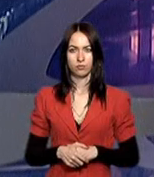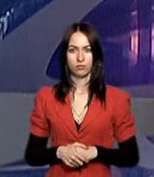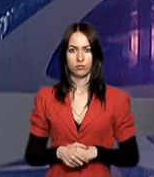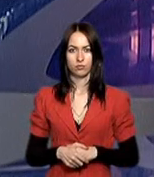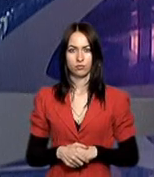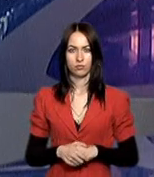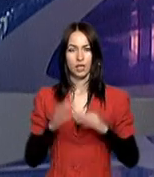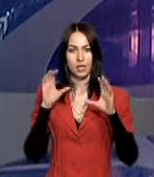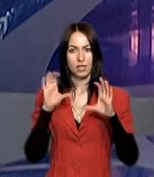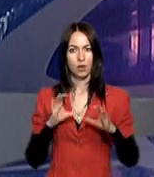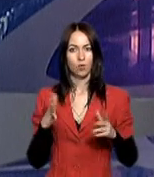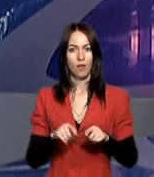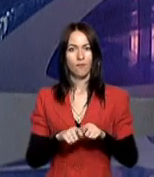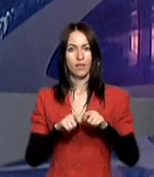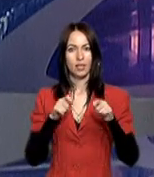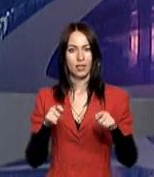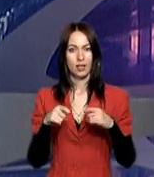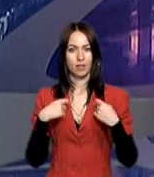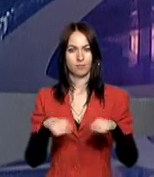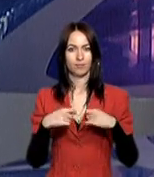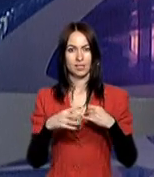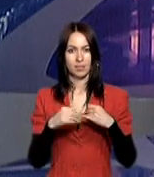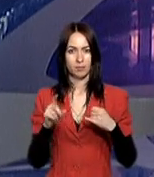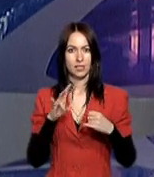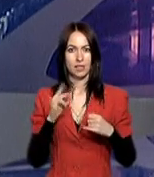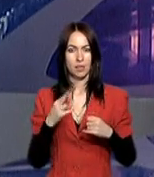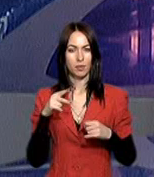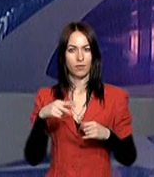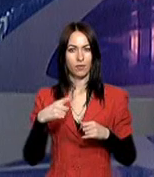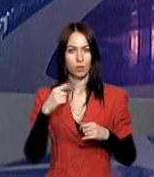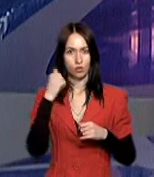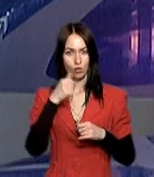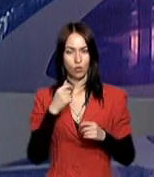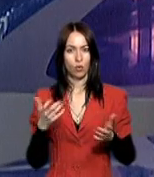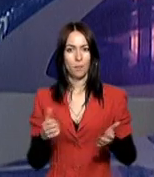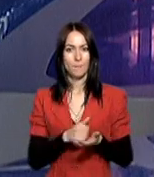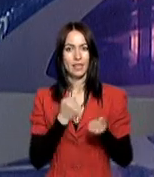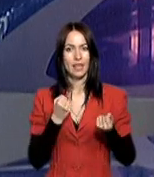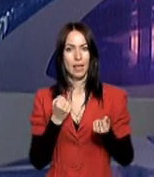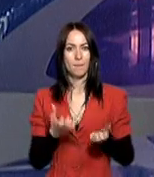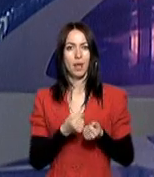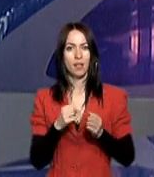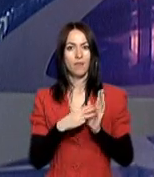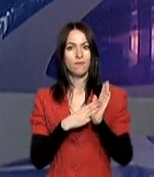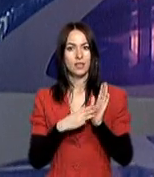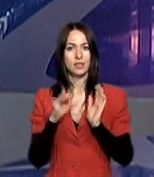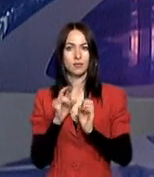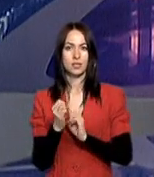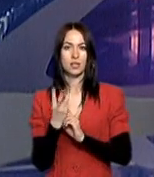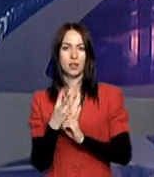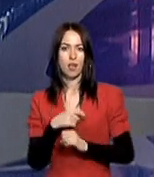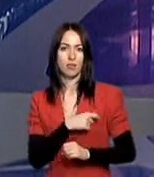Закон, який відкриє ринок землі з липня 2021 року, підтримали 8 із 13 харківських